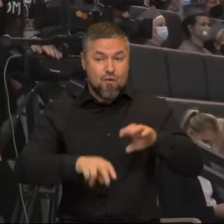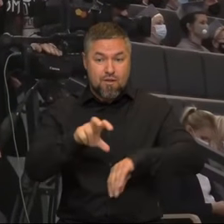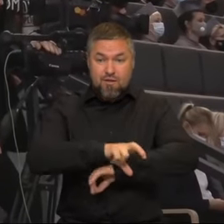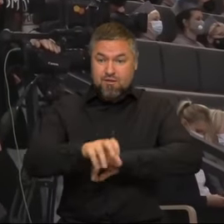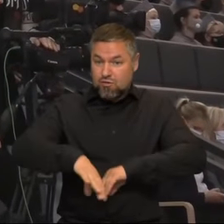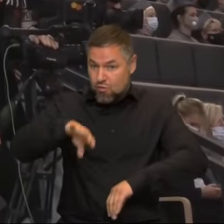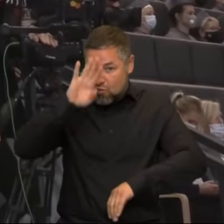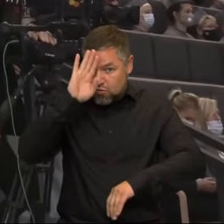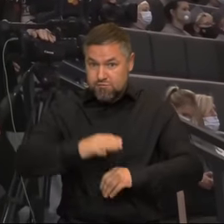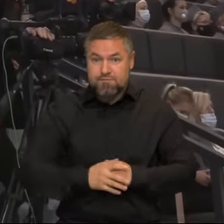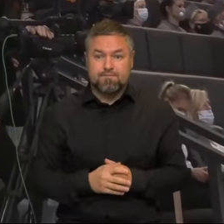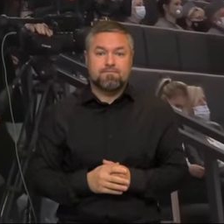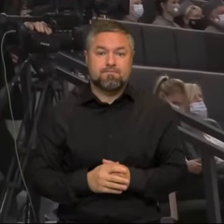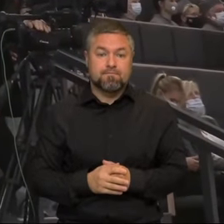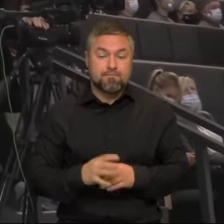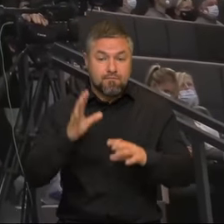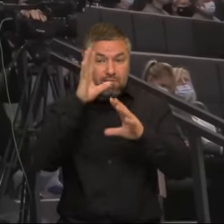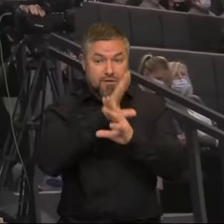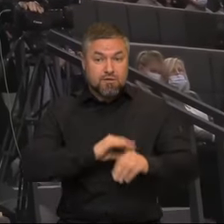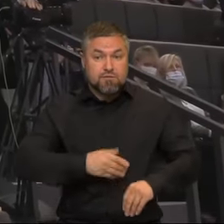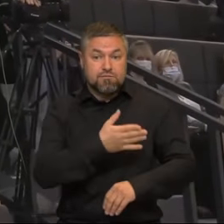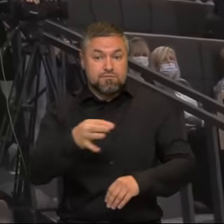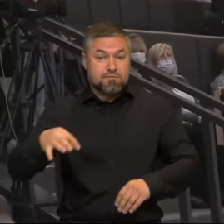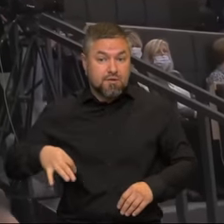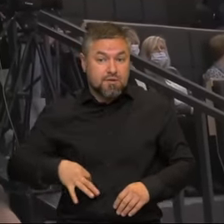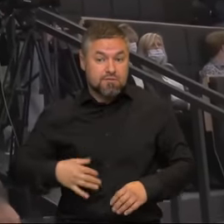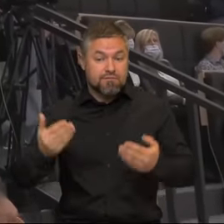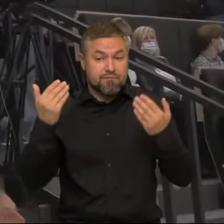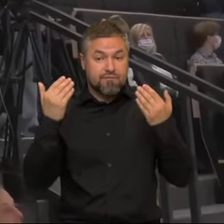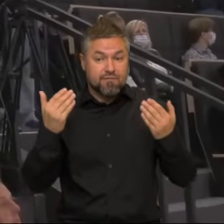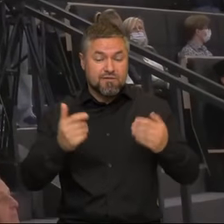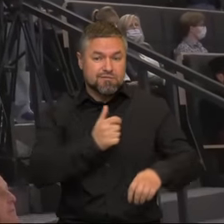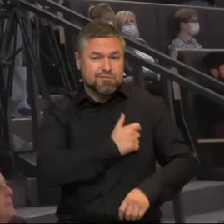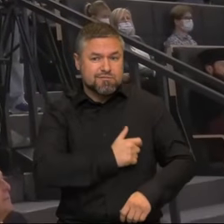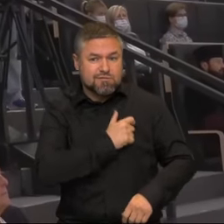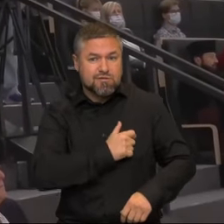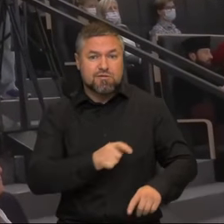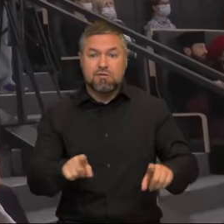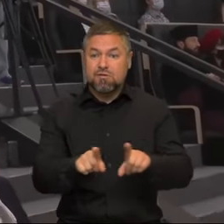Politechniki Łódzkiej. Szanowni państwo, witam bardzo